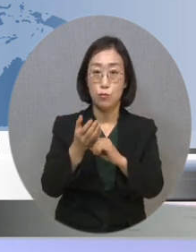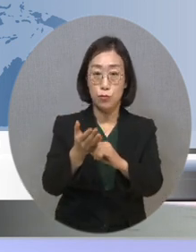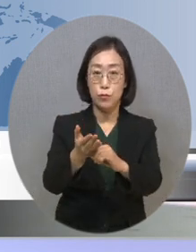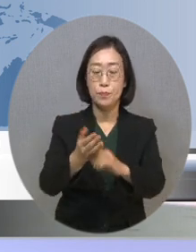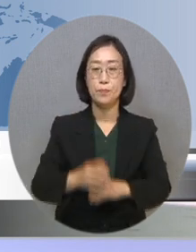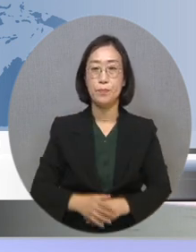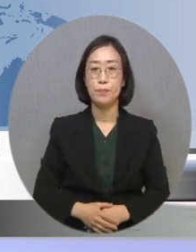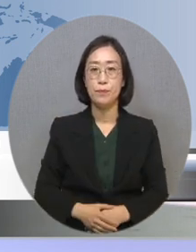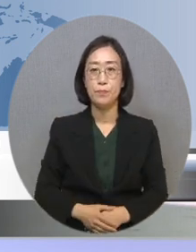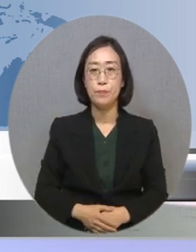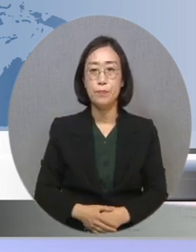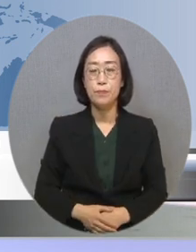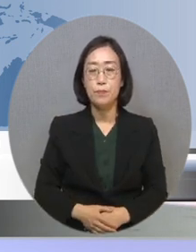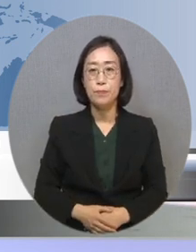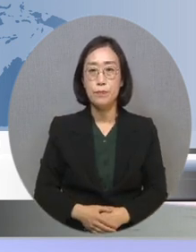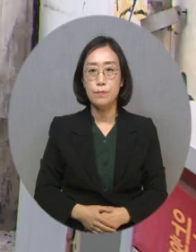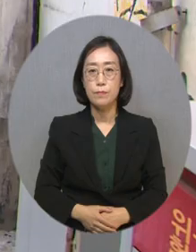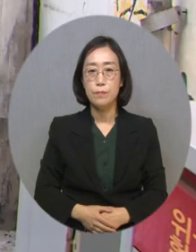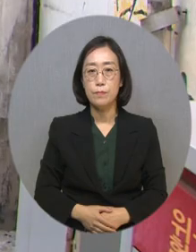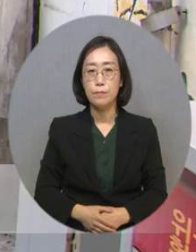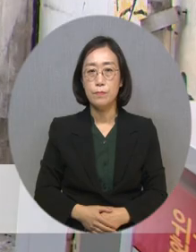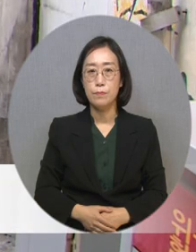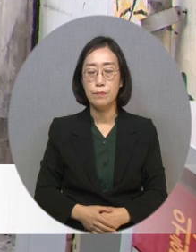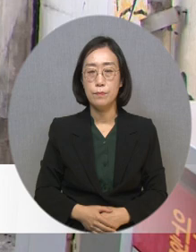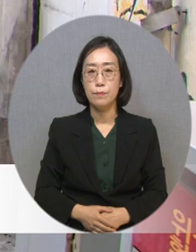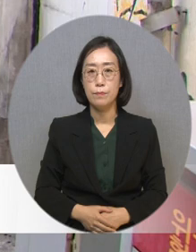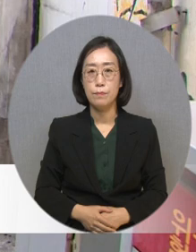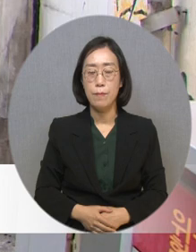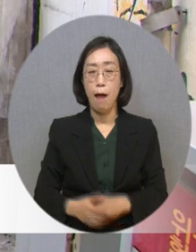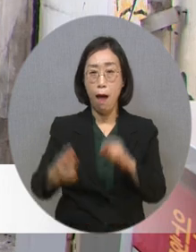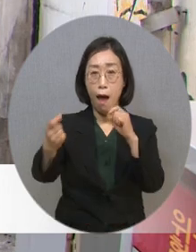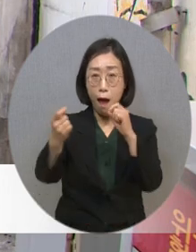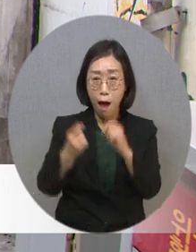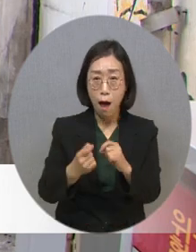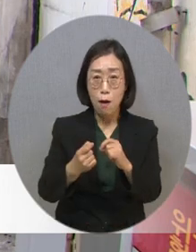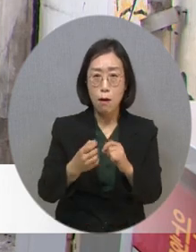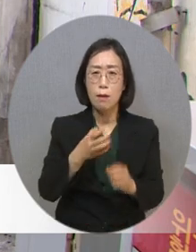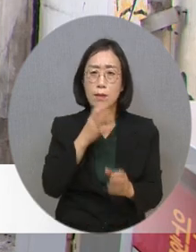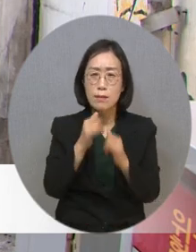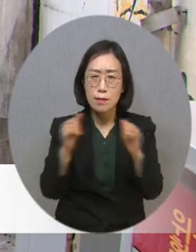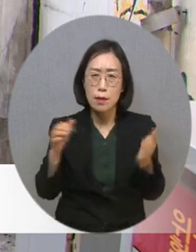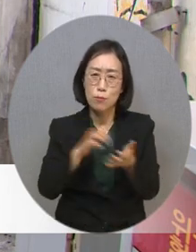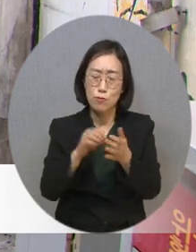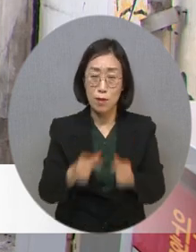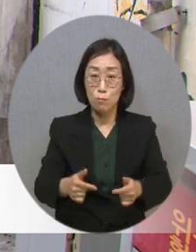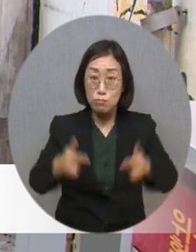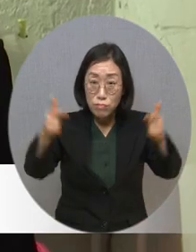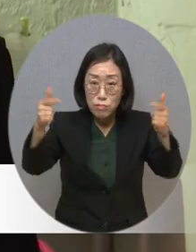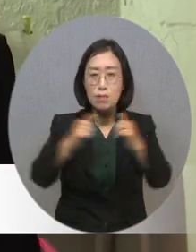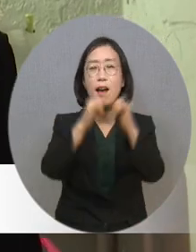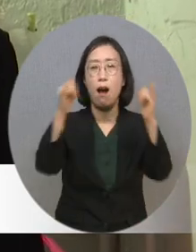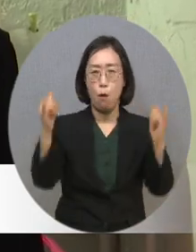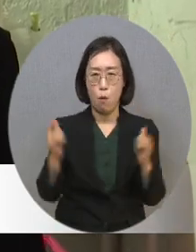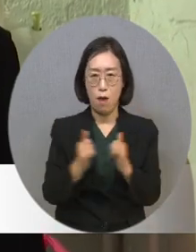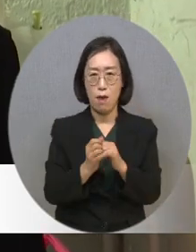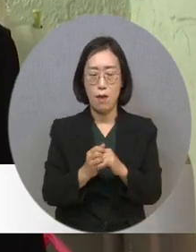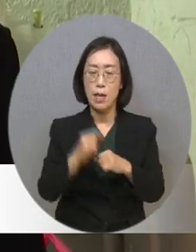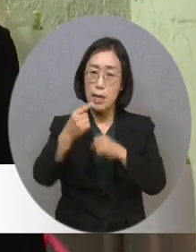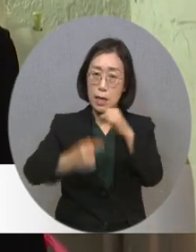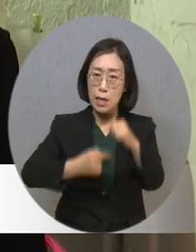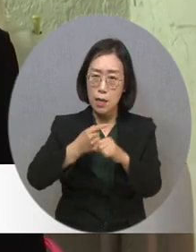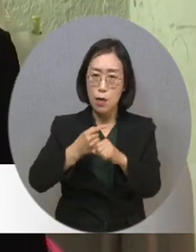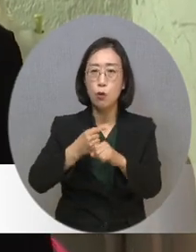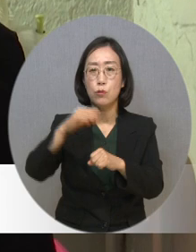기자가 전해드립니다 성큼 다가온 초고령화 시대 현실화가 되려면 이제 1년 남진